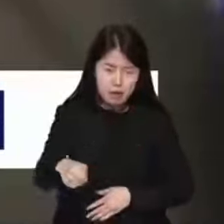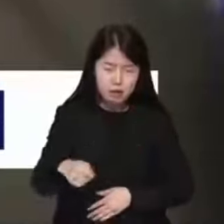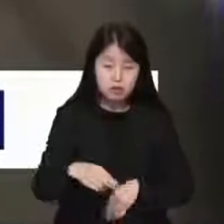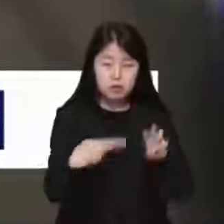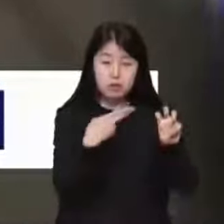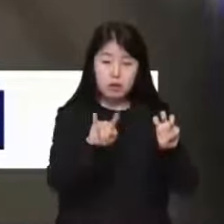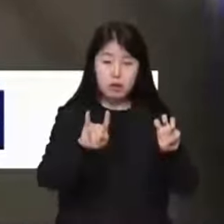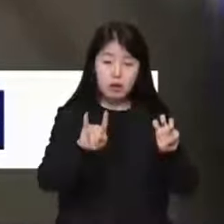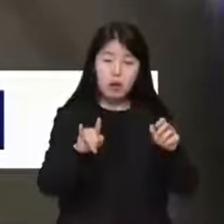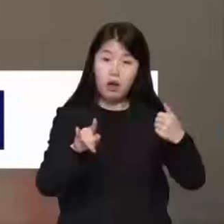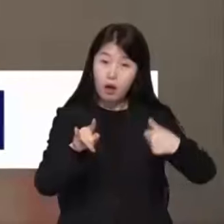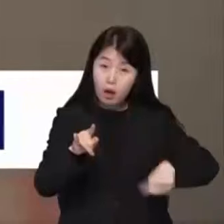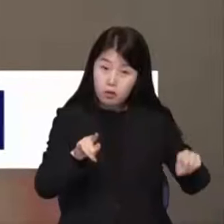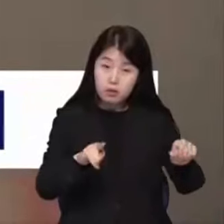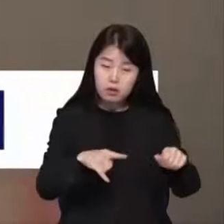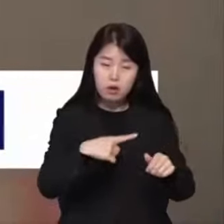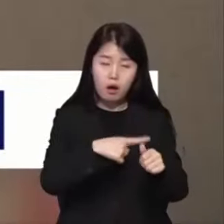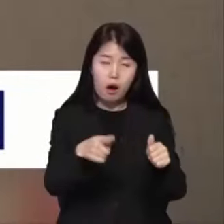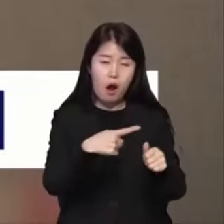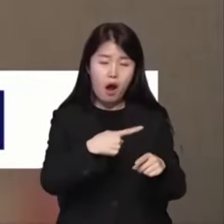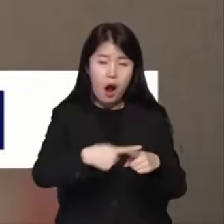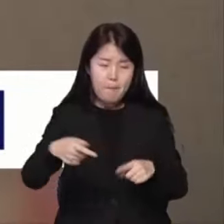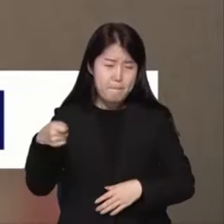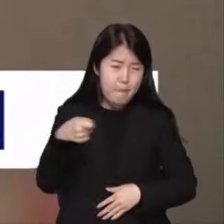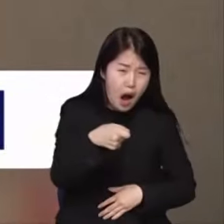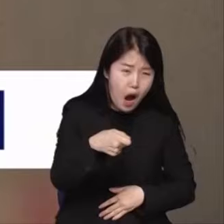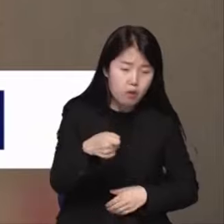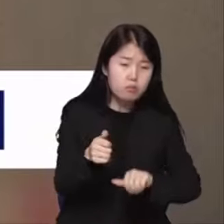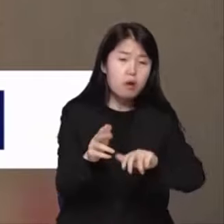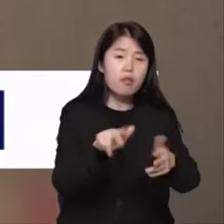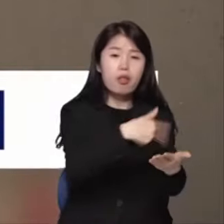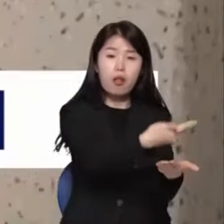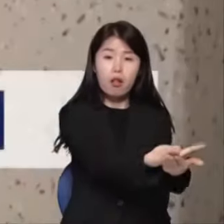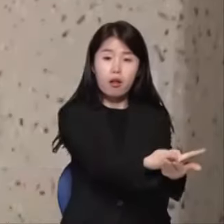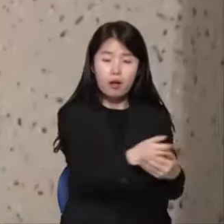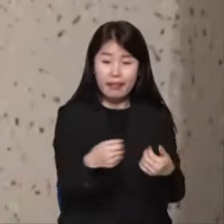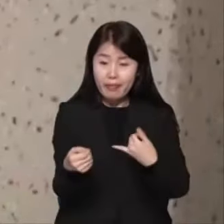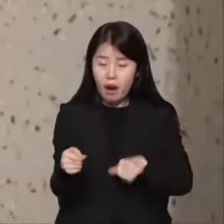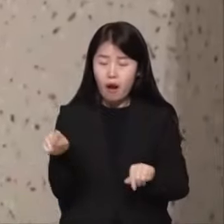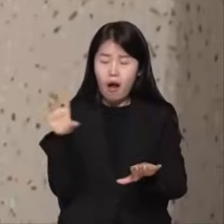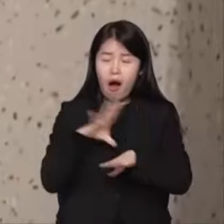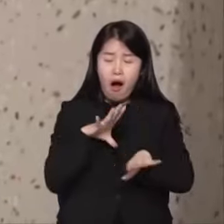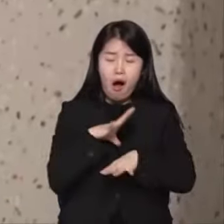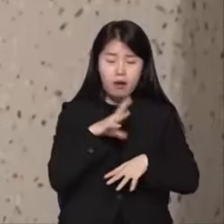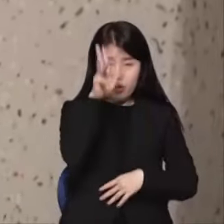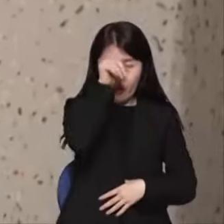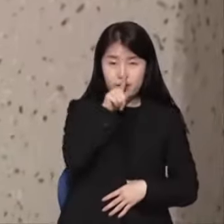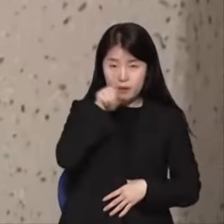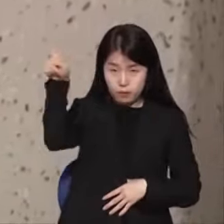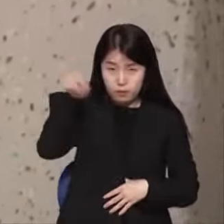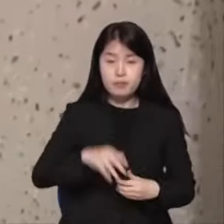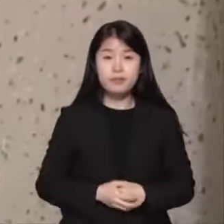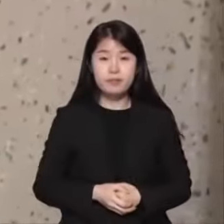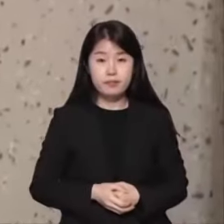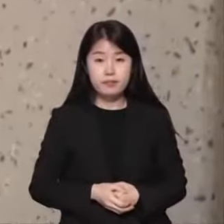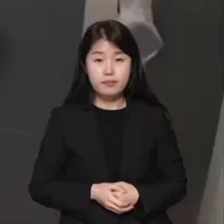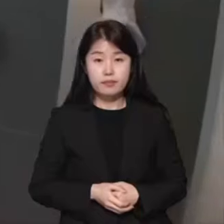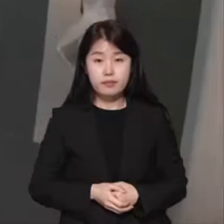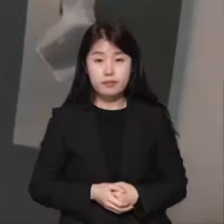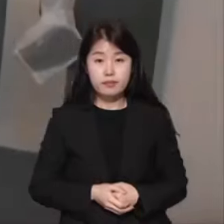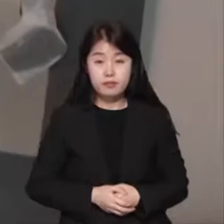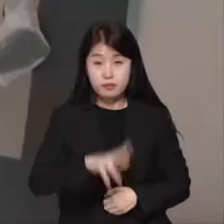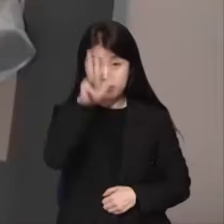30대 아들은 흉기에 찔려 쓰러졌고 겁에 질린 딸은 집 밖으로 탈출해 경찰에 신고했습니다. 경찰이